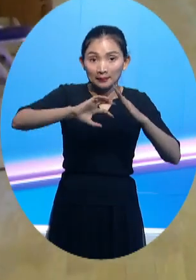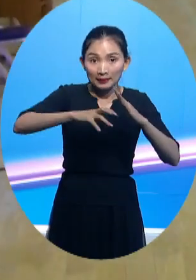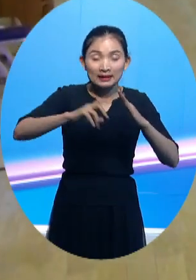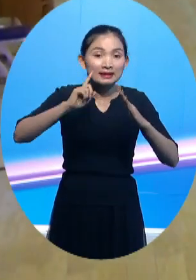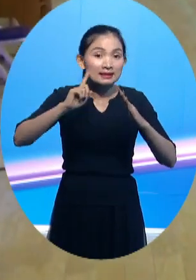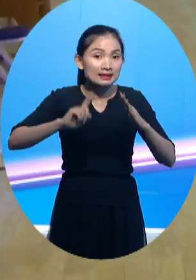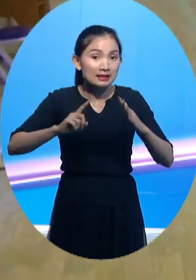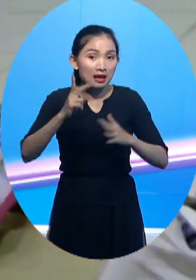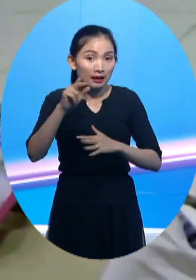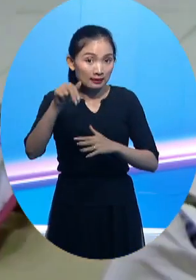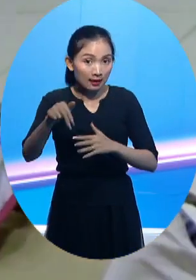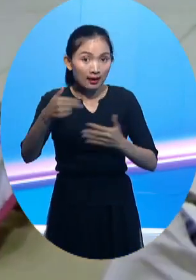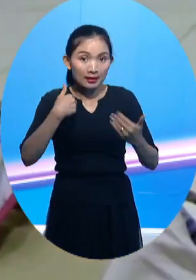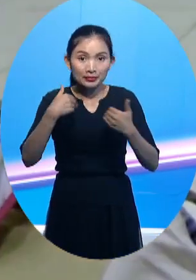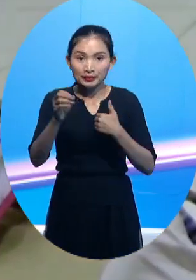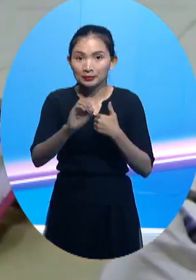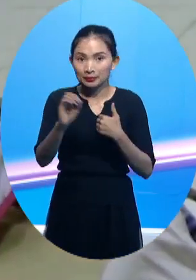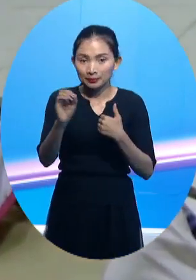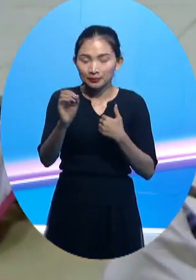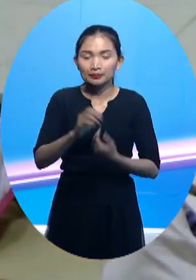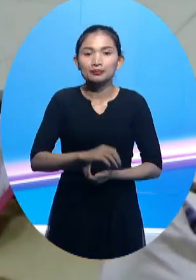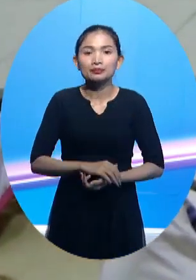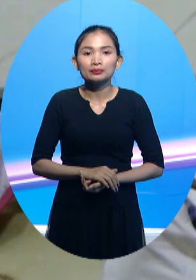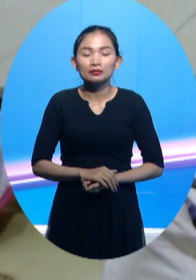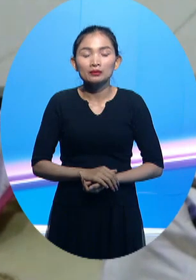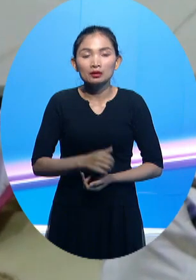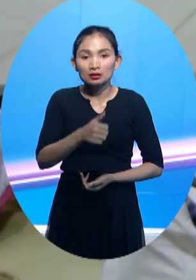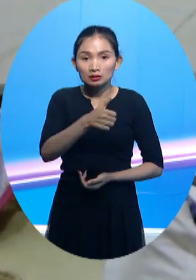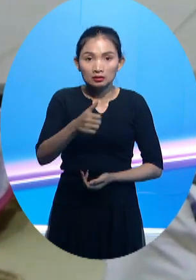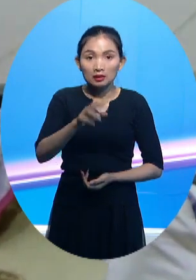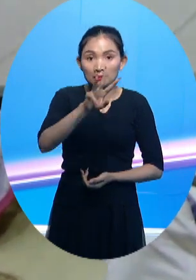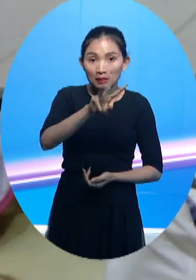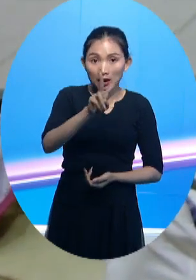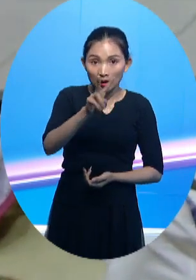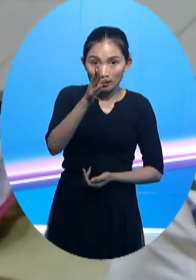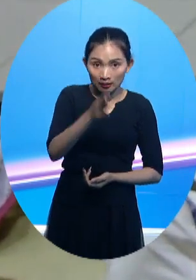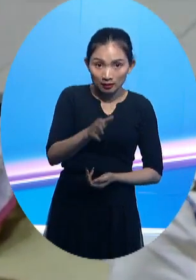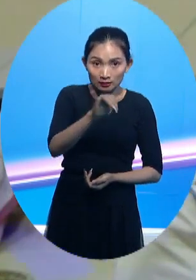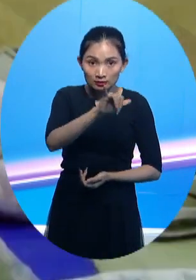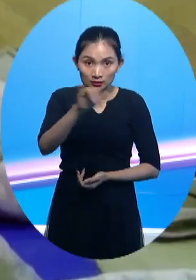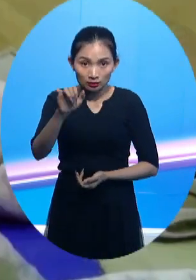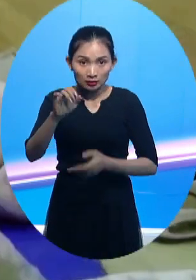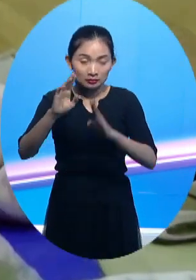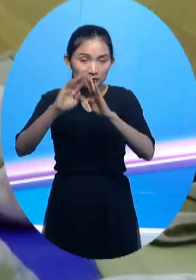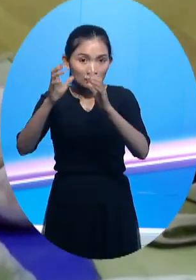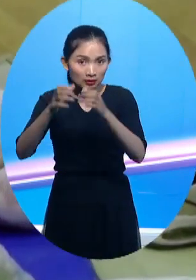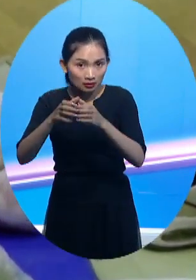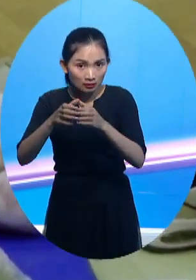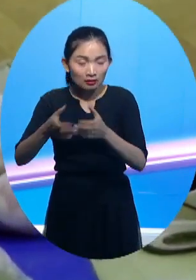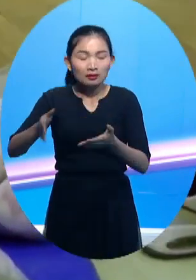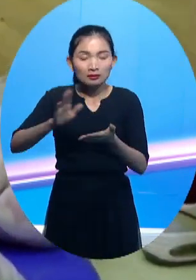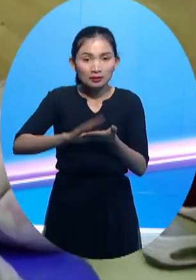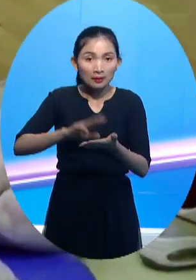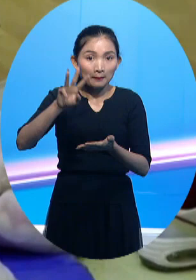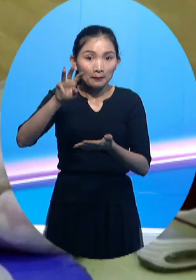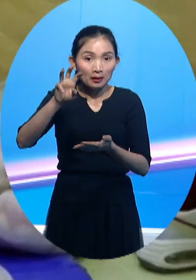động đất báo Japan times đưa tin khoảng 32.600 hộ gia đình ở tỉnh ishikawa và 30 hộ gia đình ở tỉnh